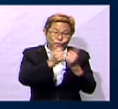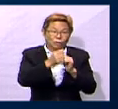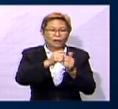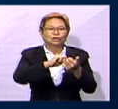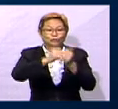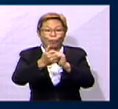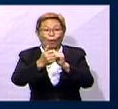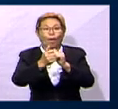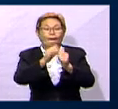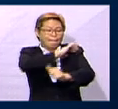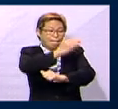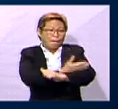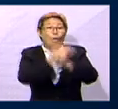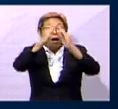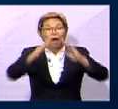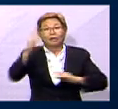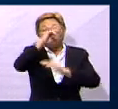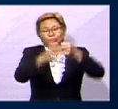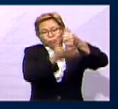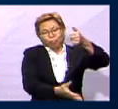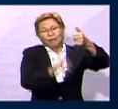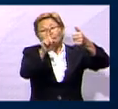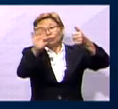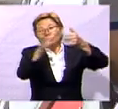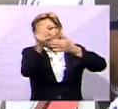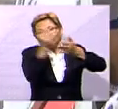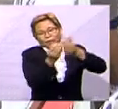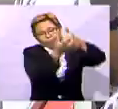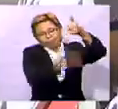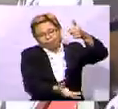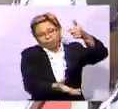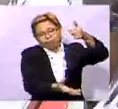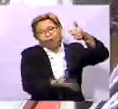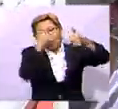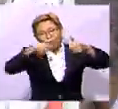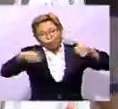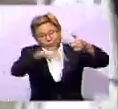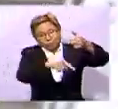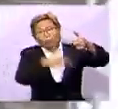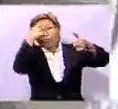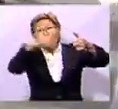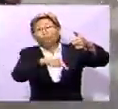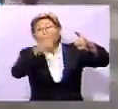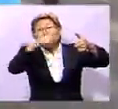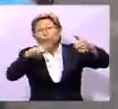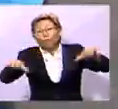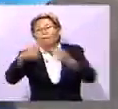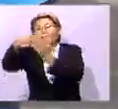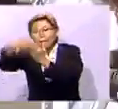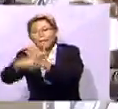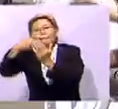kita. Kerajaan memperuntukkan RM1 bilion bagi melaksanakan inisiatif